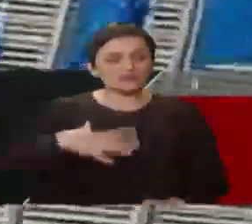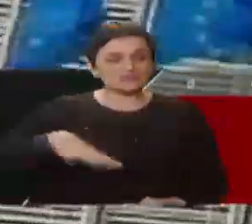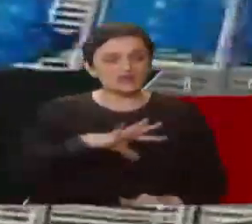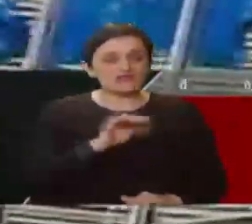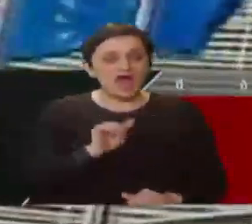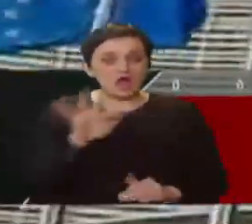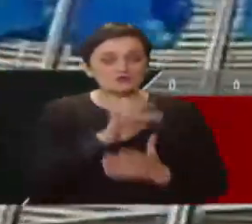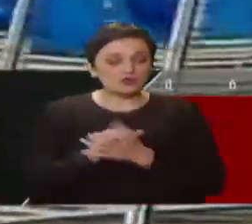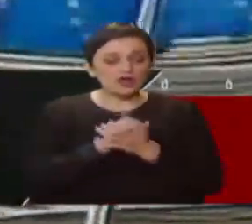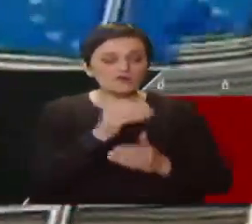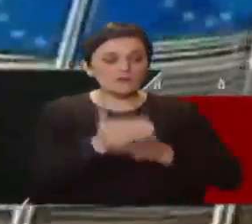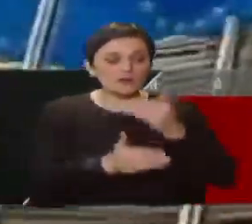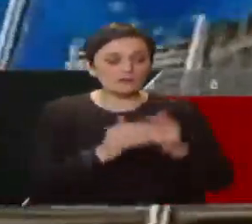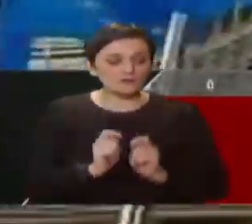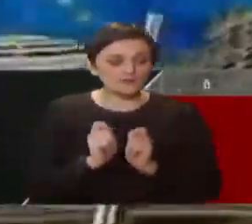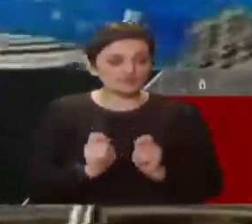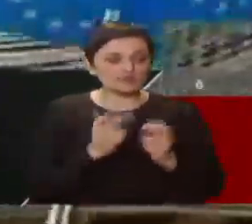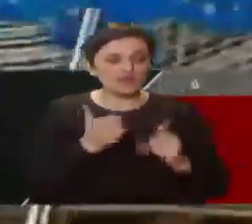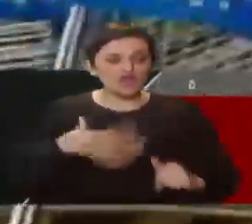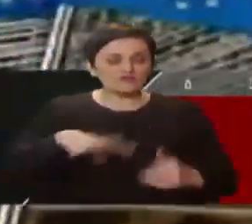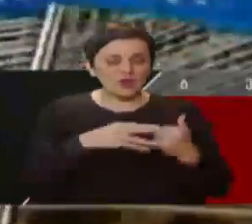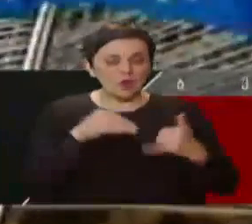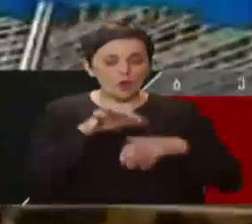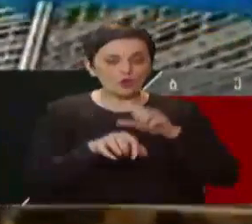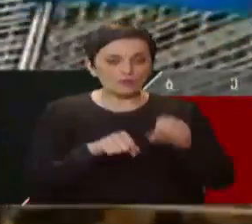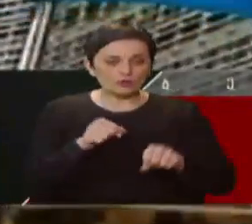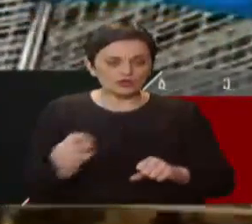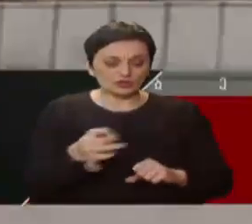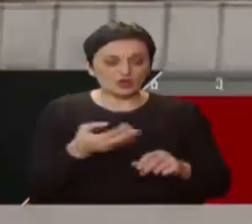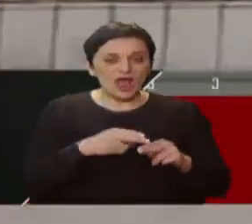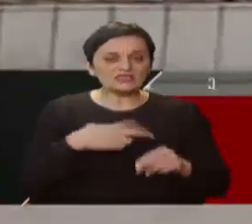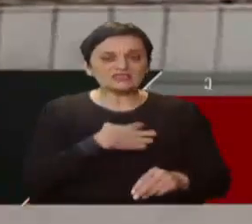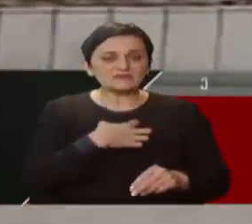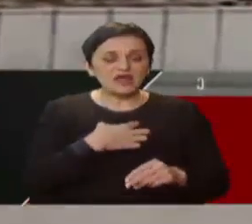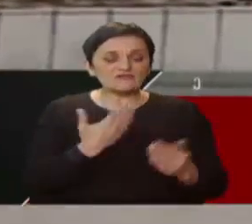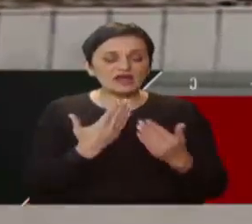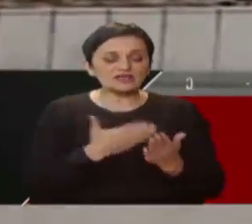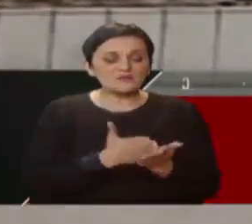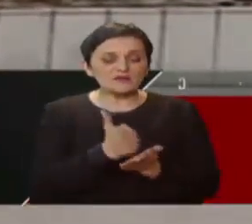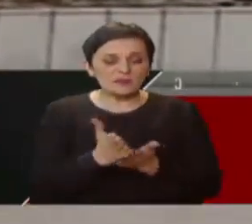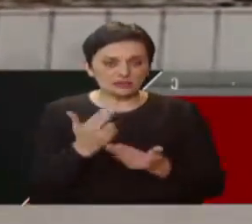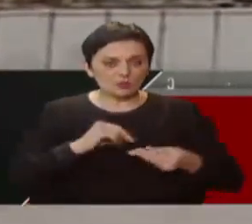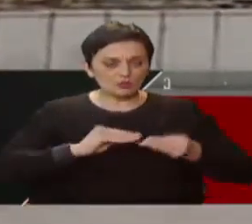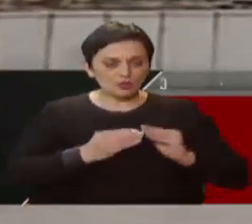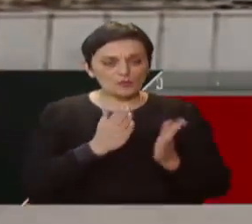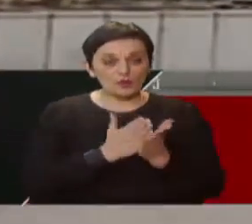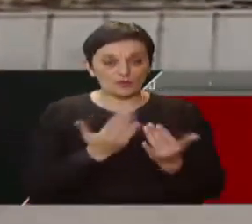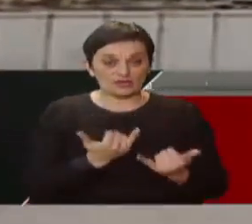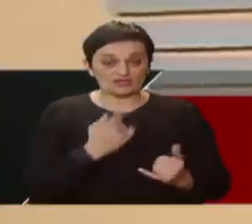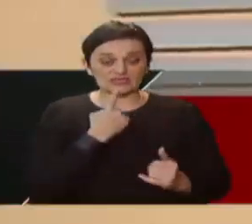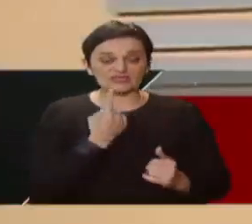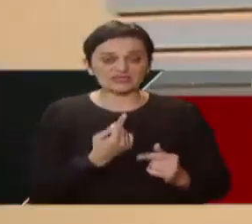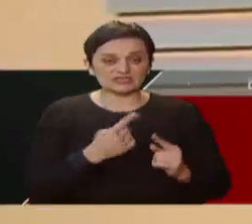se Eurocavșiris perspectivis miniceba, de cu ecni se ocupire buli regionebi. Esism tavari mimertule bebi de gamoțoebi, arazeți mim din